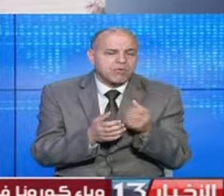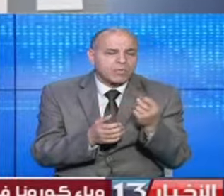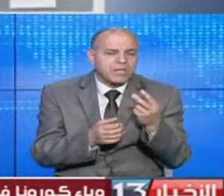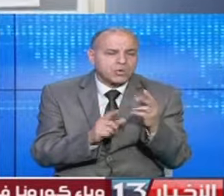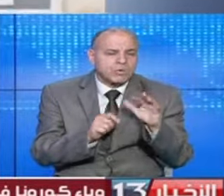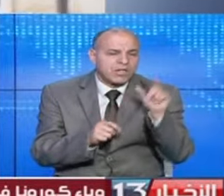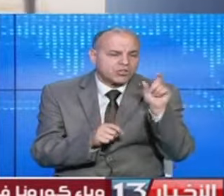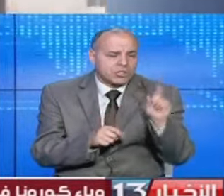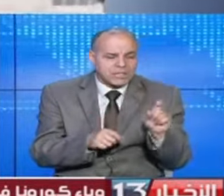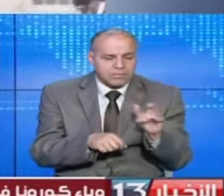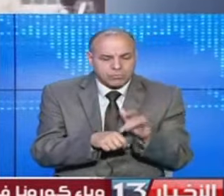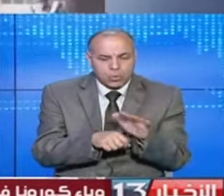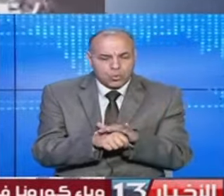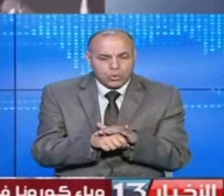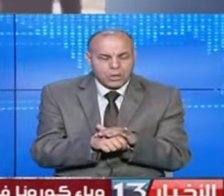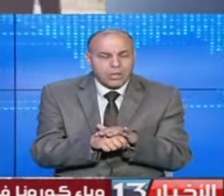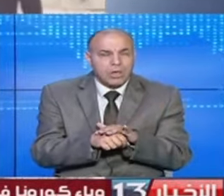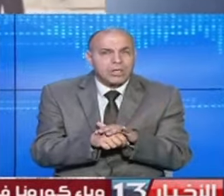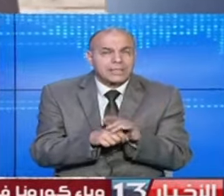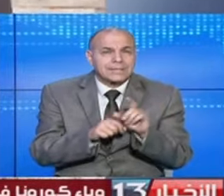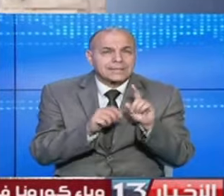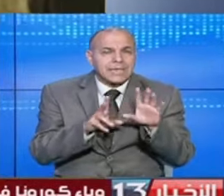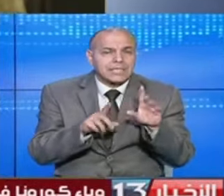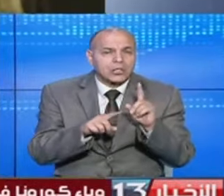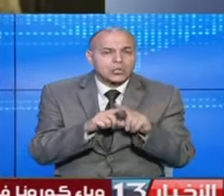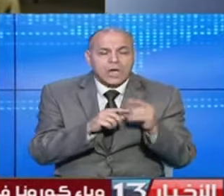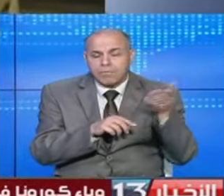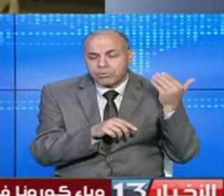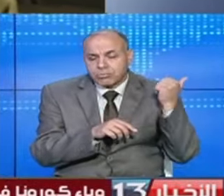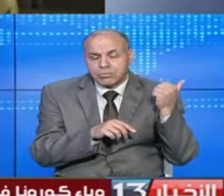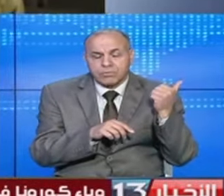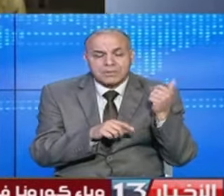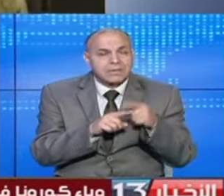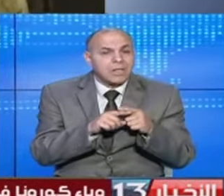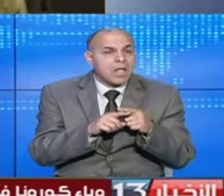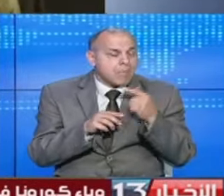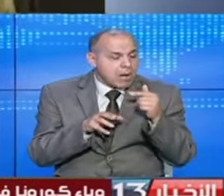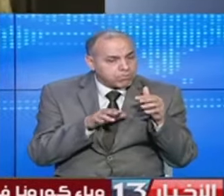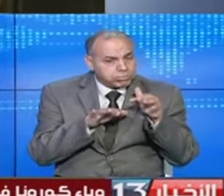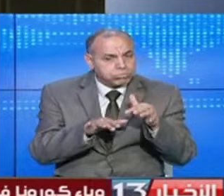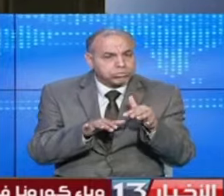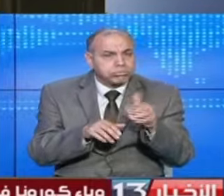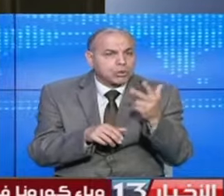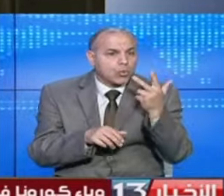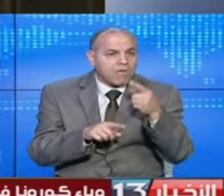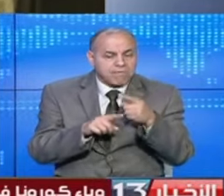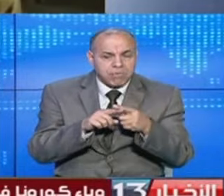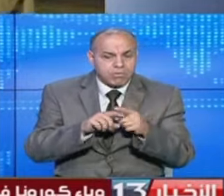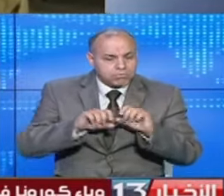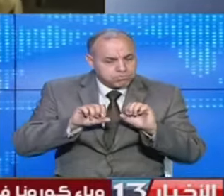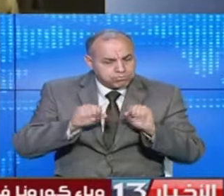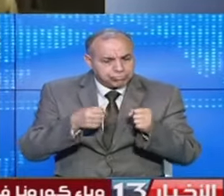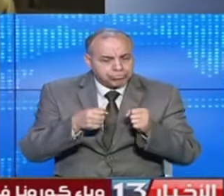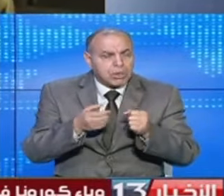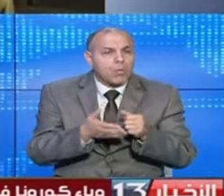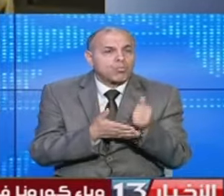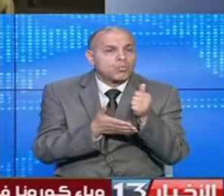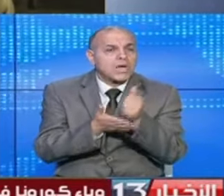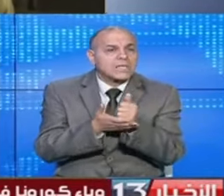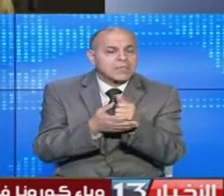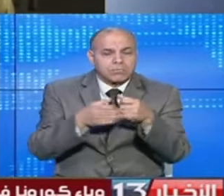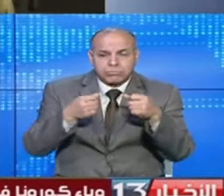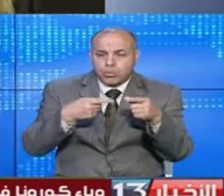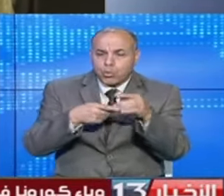5,273 شخصا، بزيادة 19 عن اليوم الماضي، مع دخول البلاد في ثالث عزل عام للمساعدة في